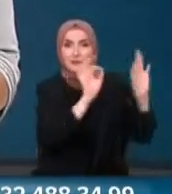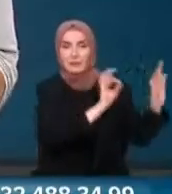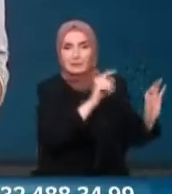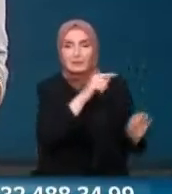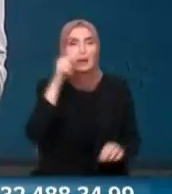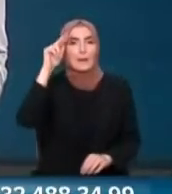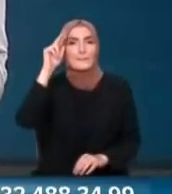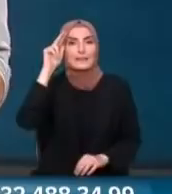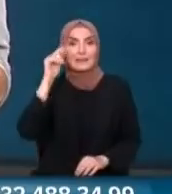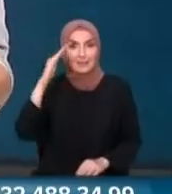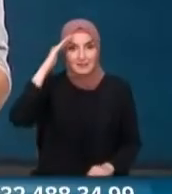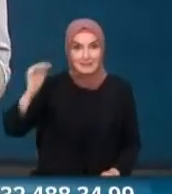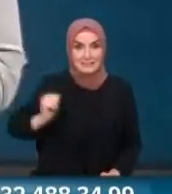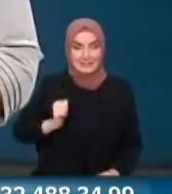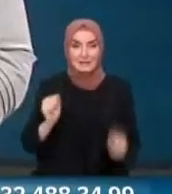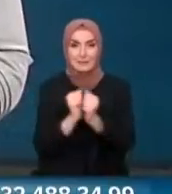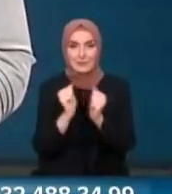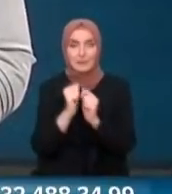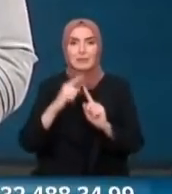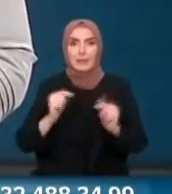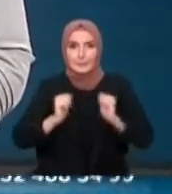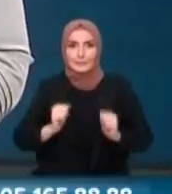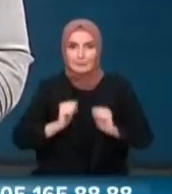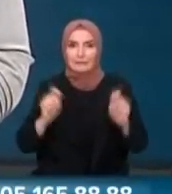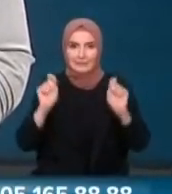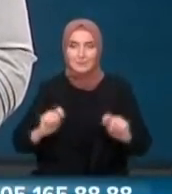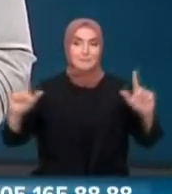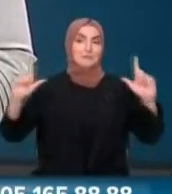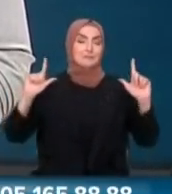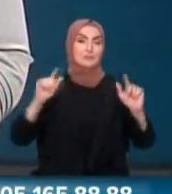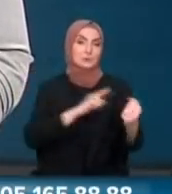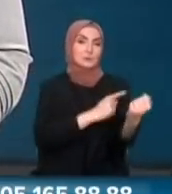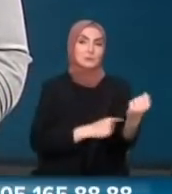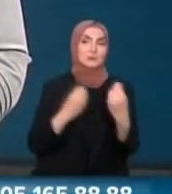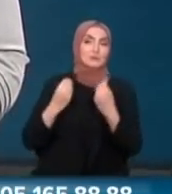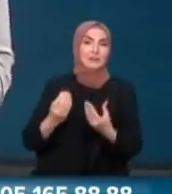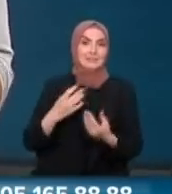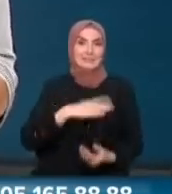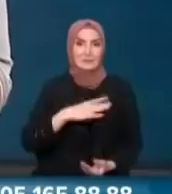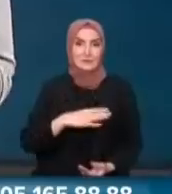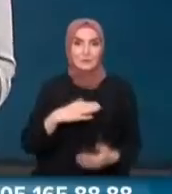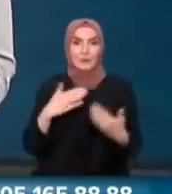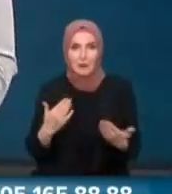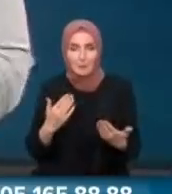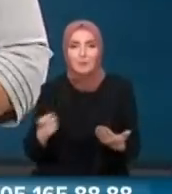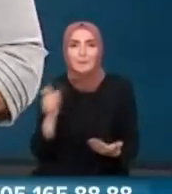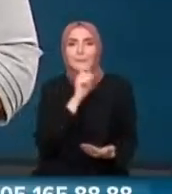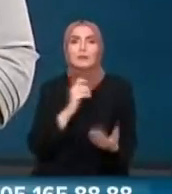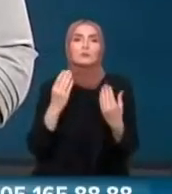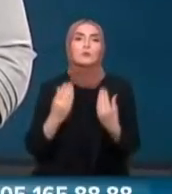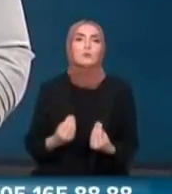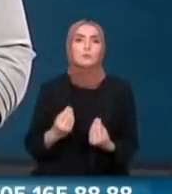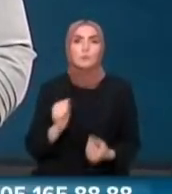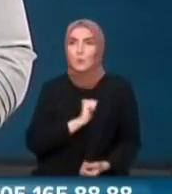bir tatbikat düzenleyip gövde gösterisi yapma peşindeydi. Ancak kaş yaparken göz çıkardılar. Korku salacağım derken